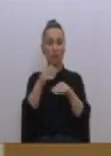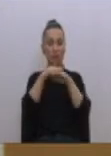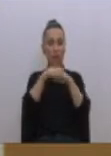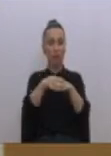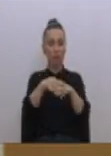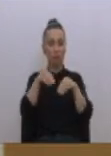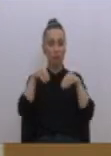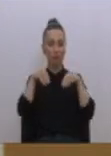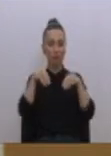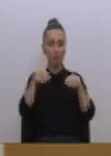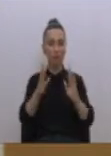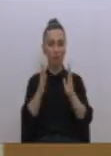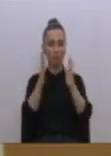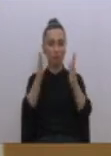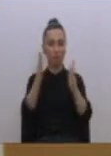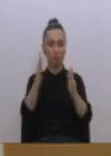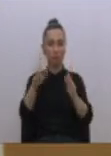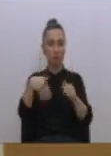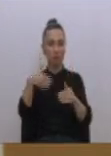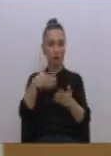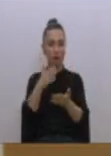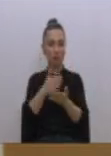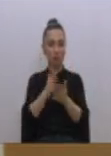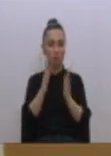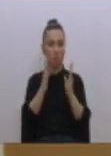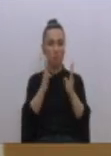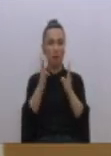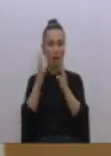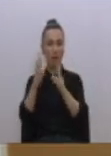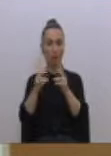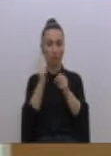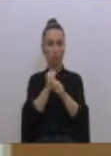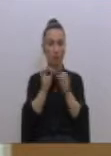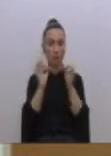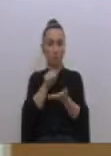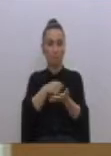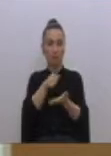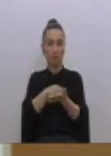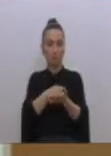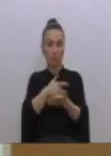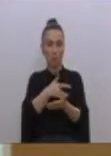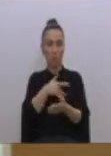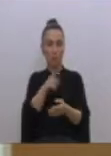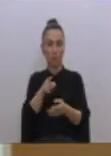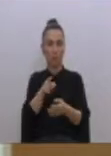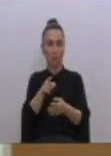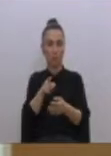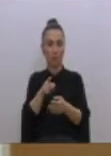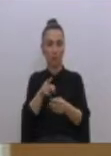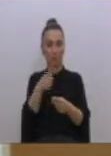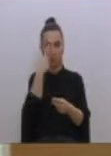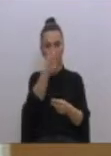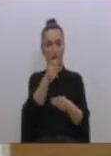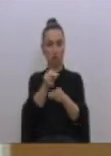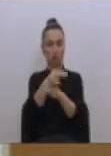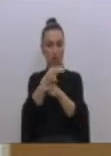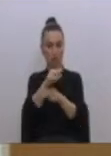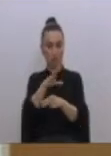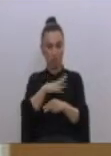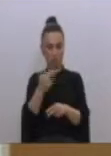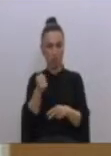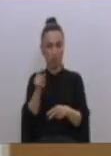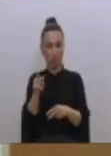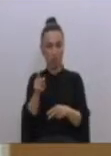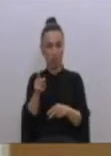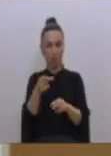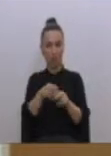ნერ გაიხარა და შესაბამისად ბაღები არასათანადოდ გაშენდა და ამის გულისთვის მოკლედ მიეცით შენიშნა ასე ვთქვათ.